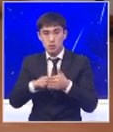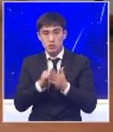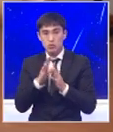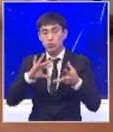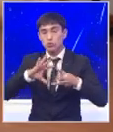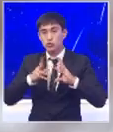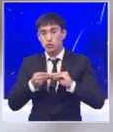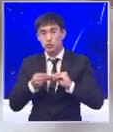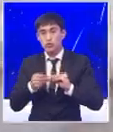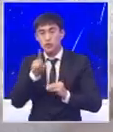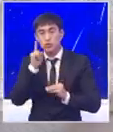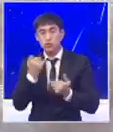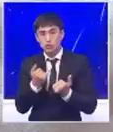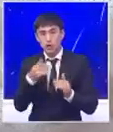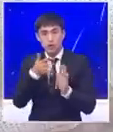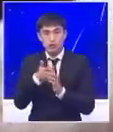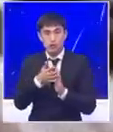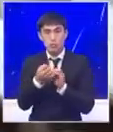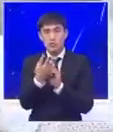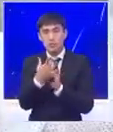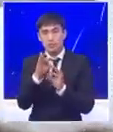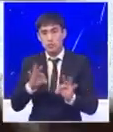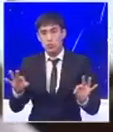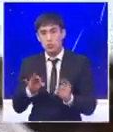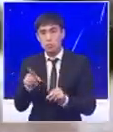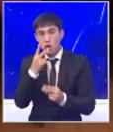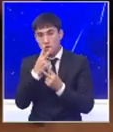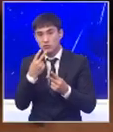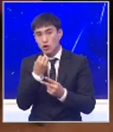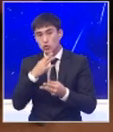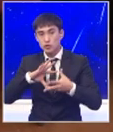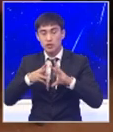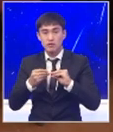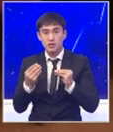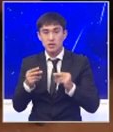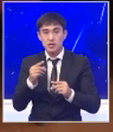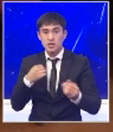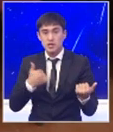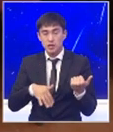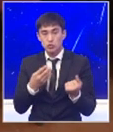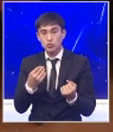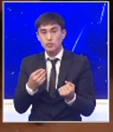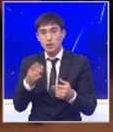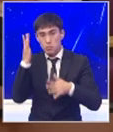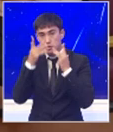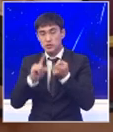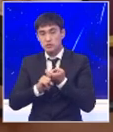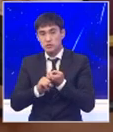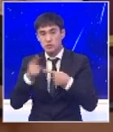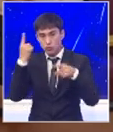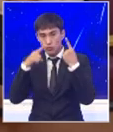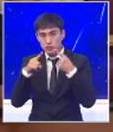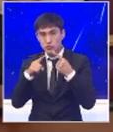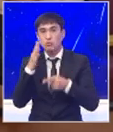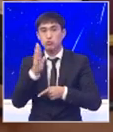значимых результатов юноша уже освоил около 15 мелодий и показывает хорошие навыки владения инструментом он мечтает связать свою жизнь с